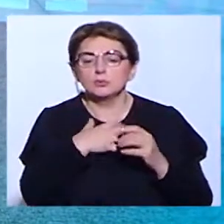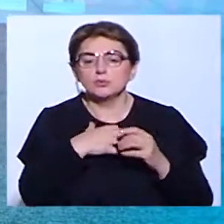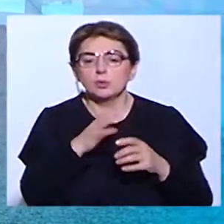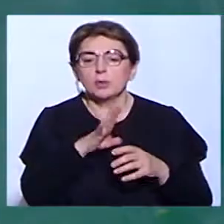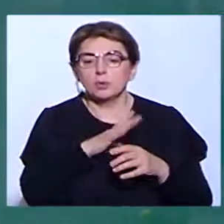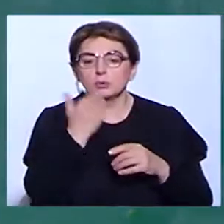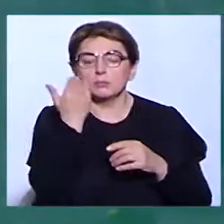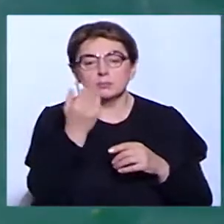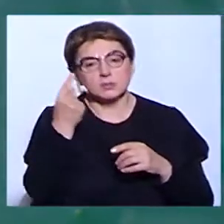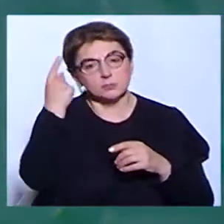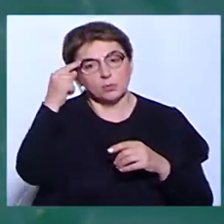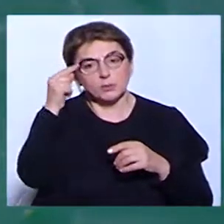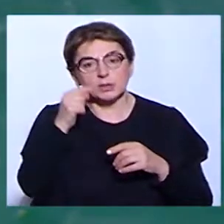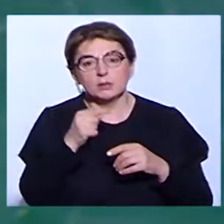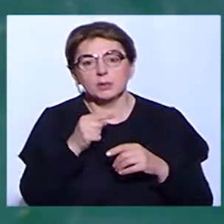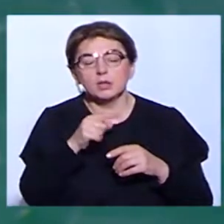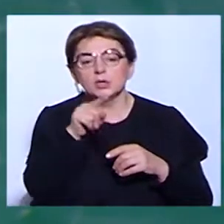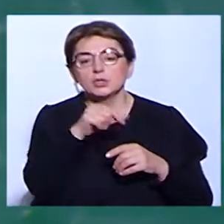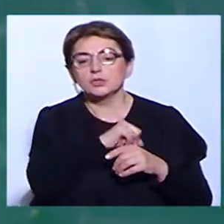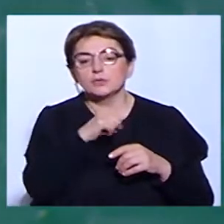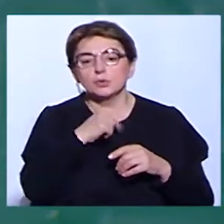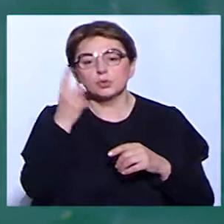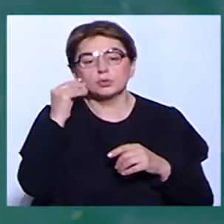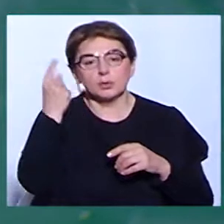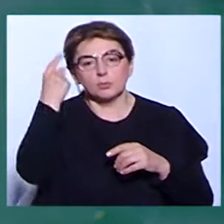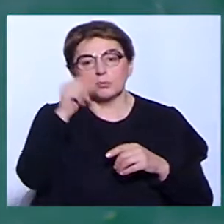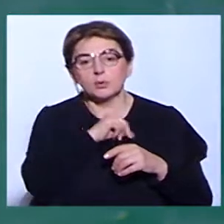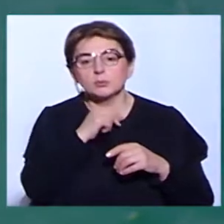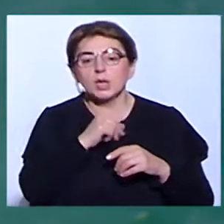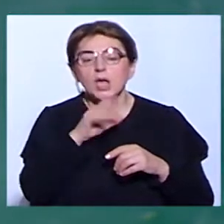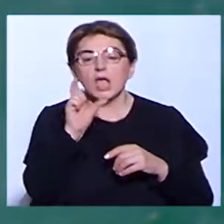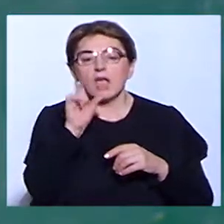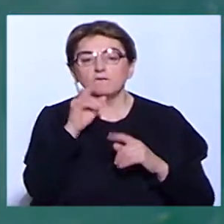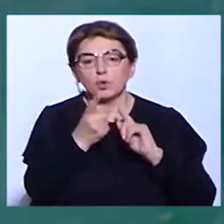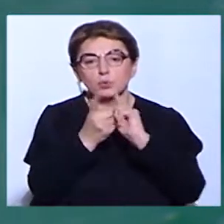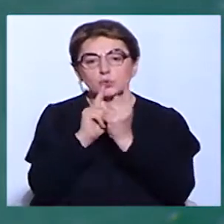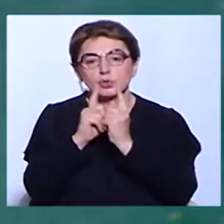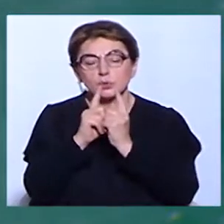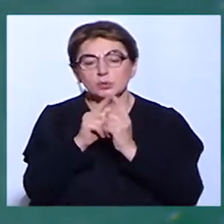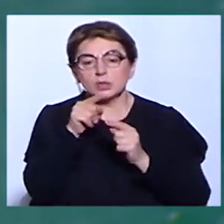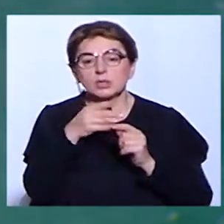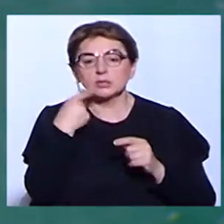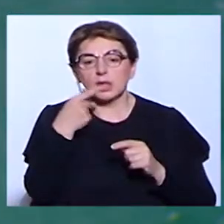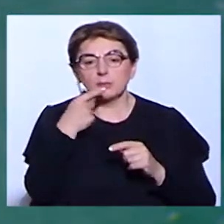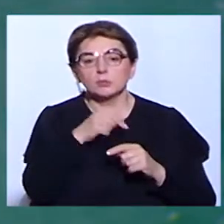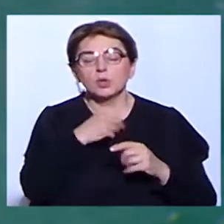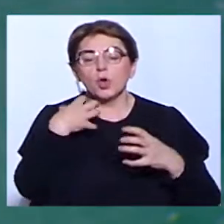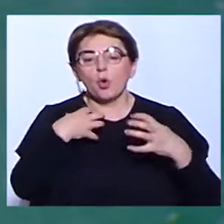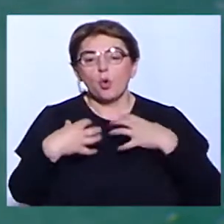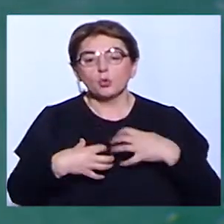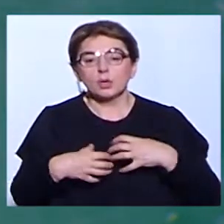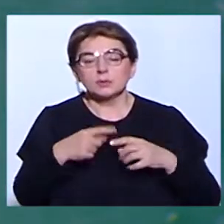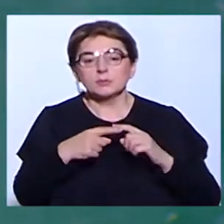რადგან იგი პირველი თეორია იყო, სრულყოფილი ევოლუციური თეორია იყო და აღიარებდა ორგანული